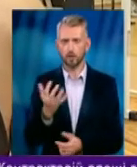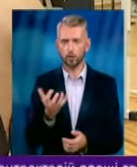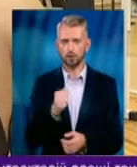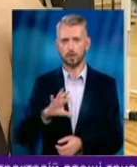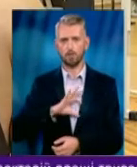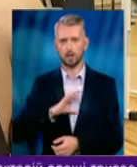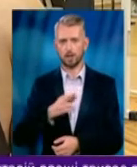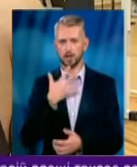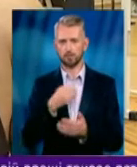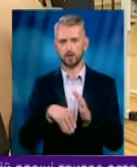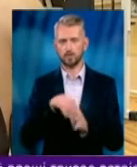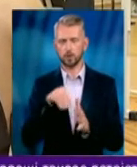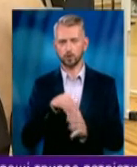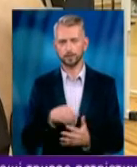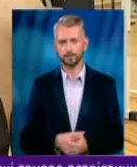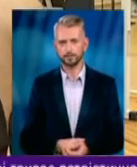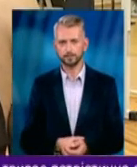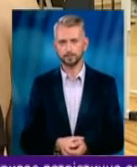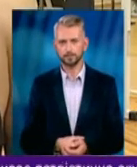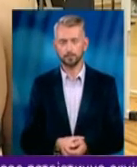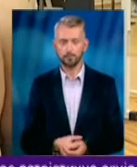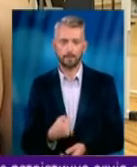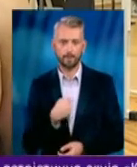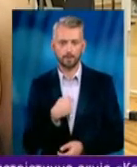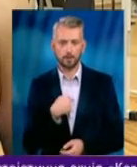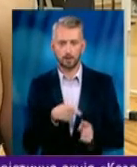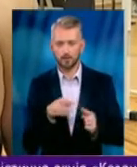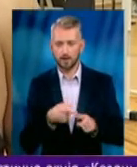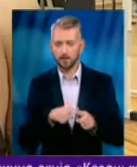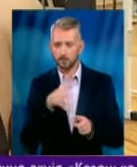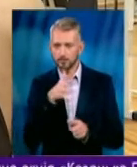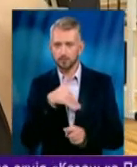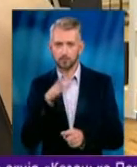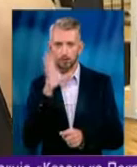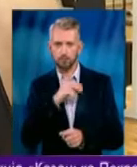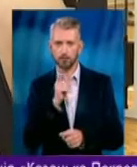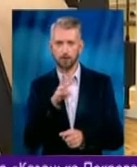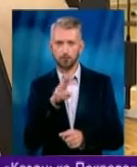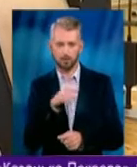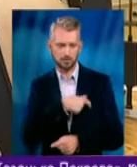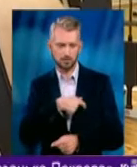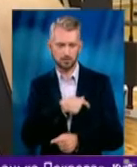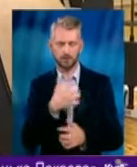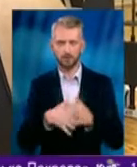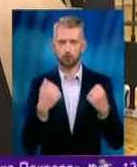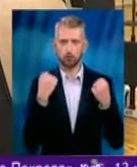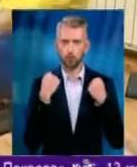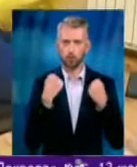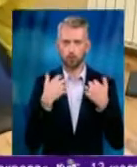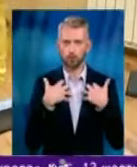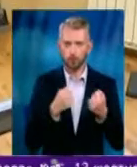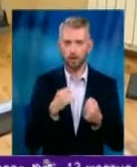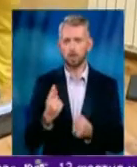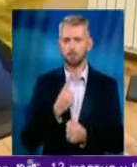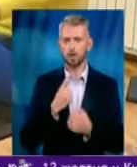медалі для своєї збірної. Я за час я зміг стати КМС-ом серед здорових і майстром спорту серед інвалідів.